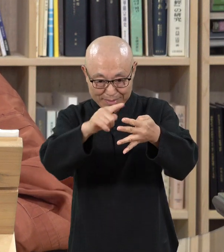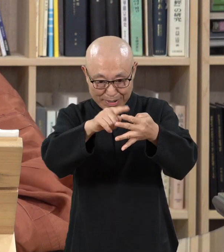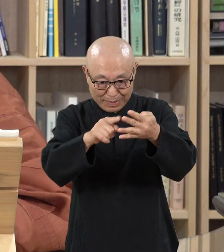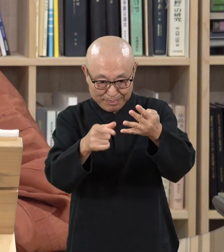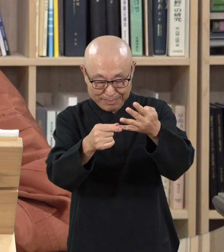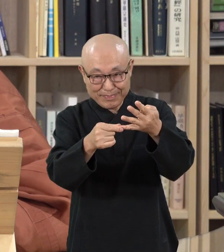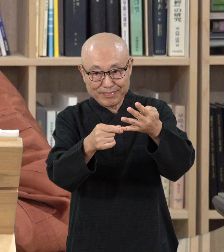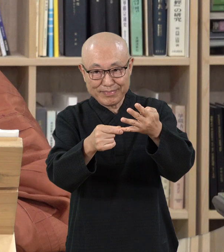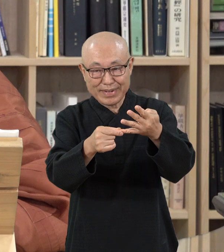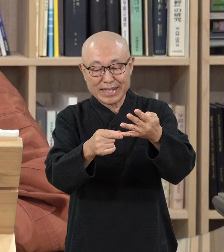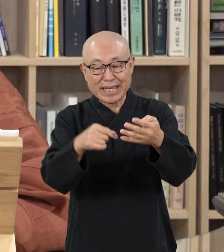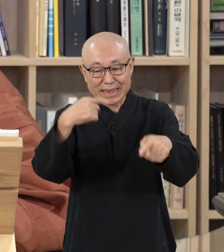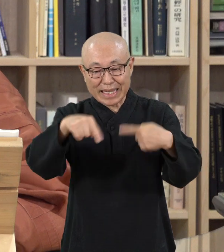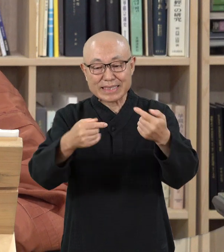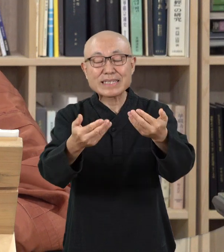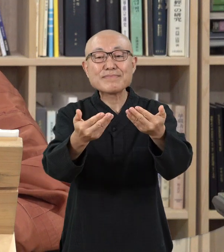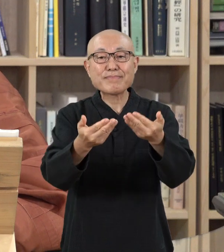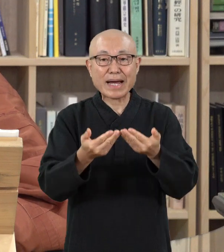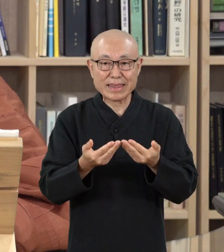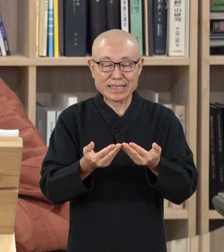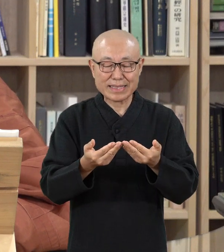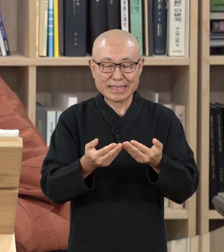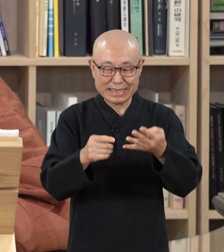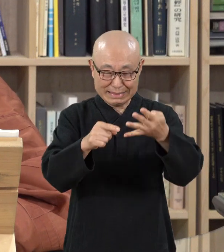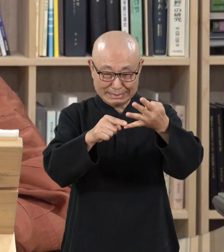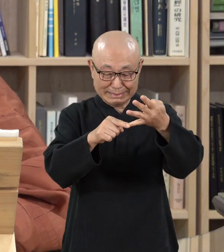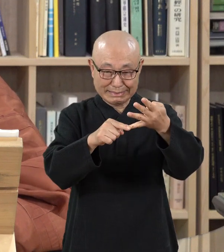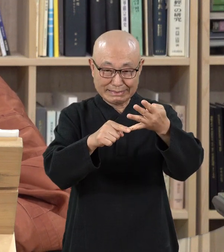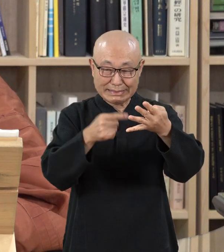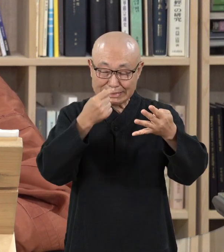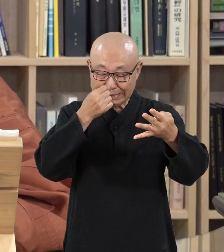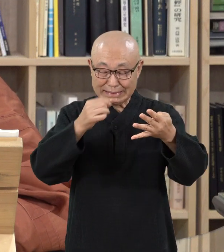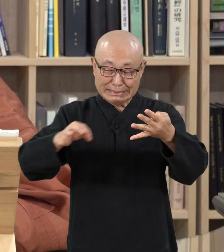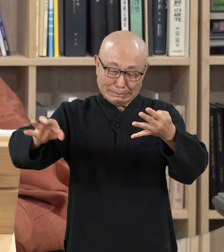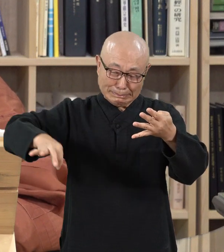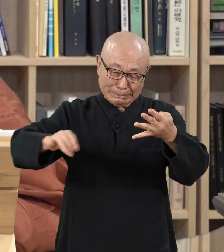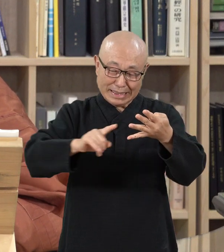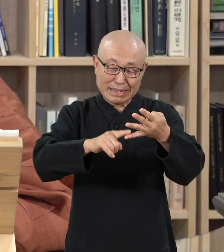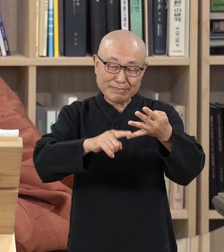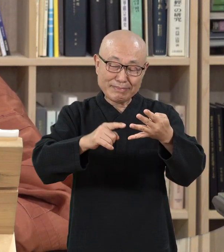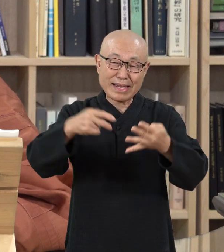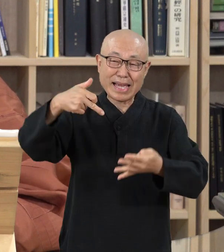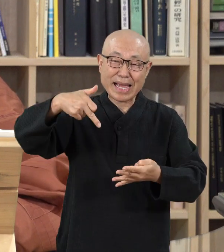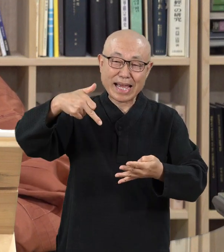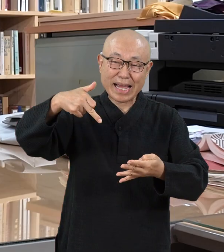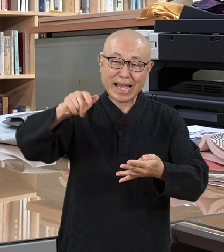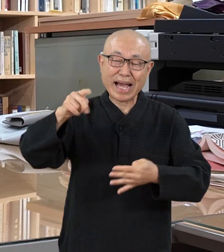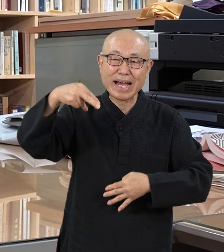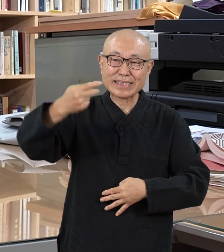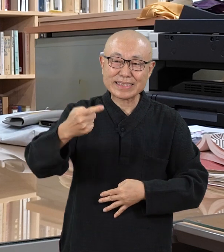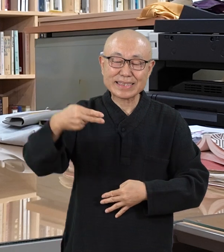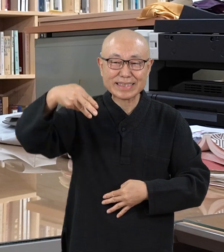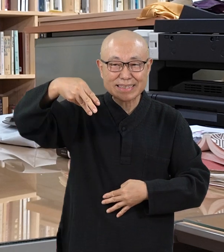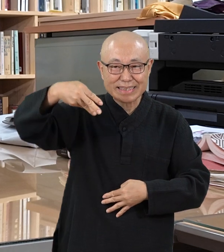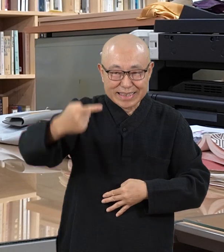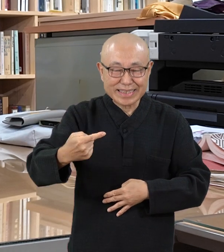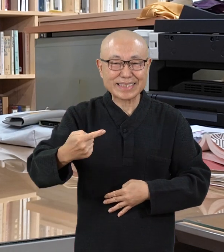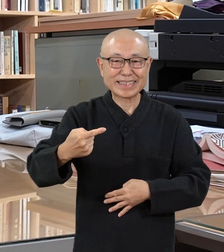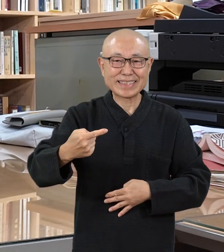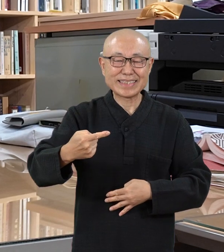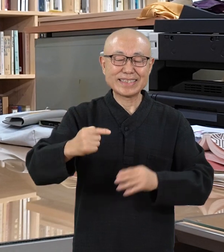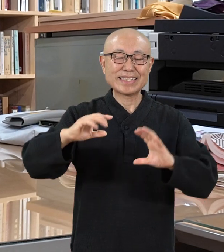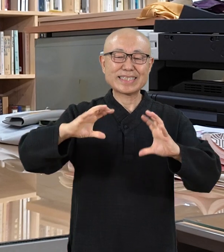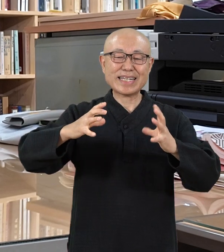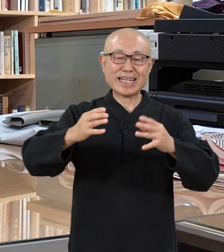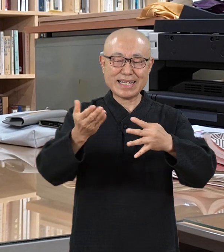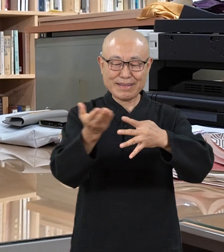통치를 받는, 다스림을 받는 최하층민이 존재하는 카스트 제도가 국가를 운영하는 데